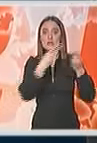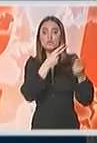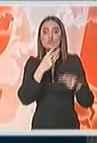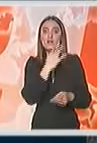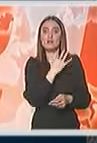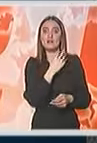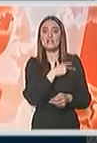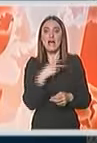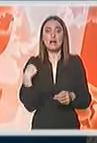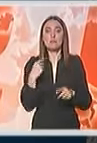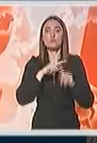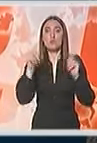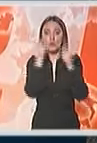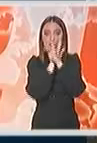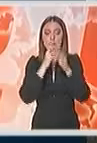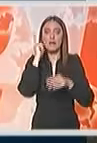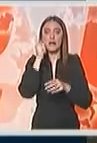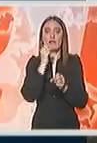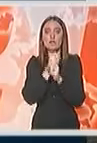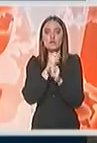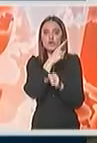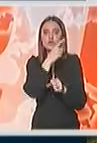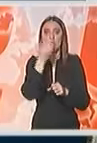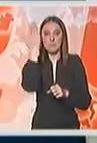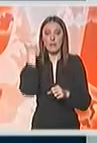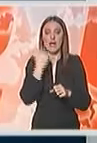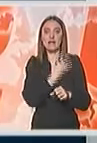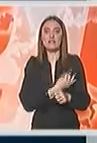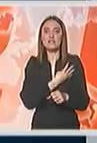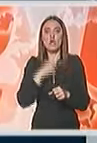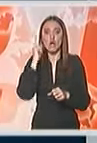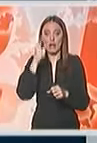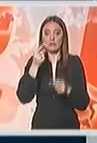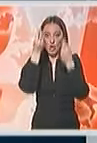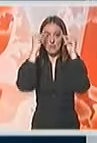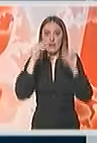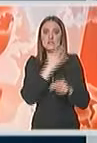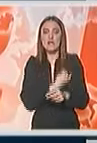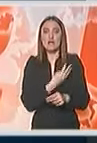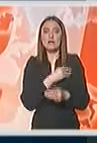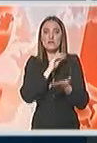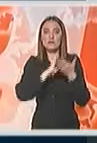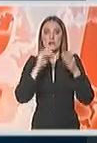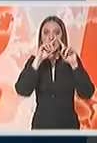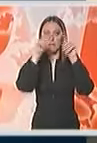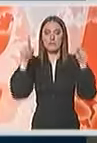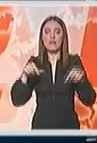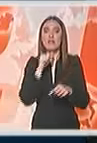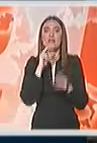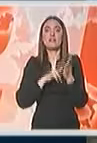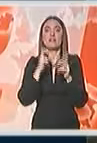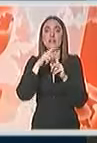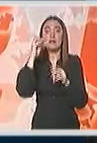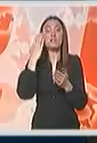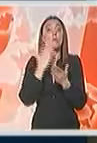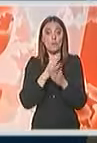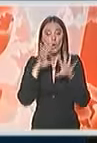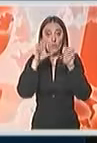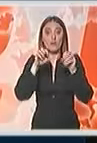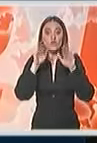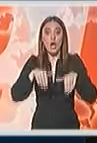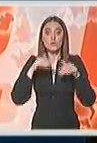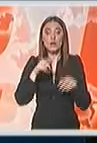Zagrebu zbog sumnje da je počinio ratne zločine tokom rata u Hrvatskoj, objavio je hrvatski portal Index.hr. Bude li uhvaćen u